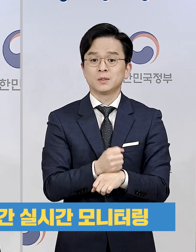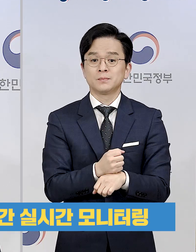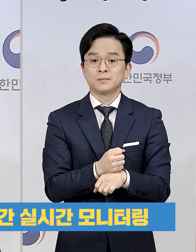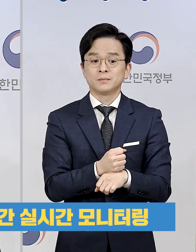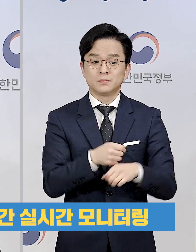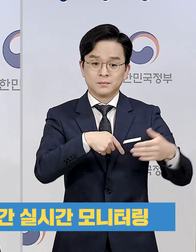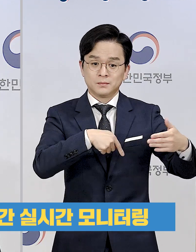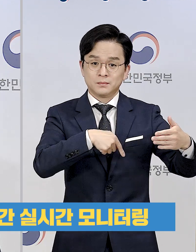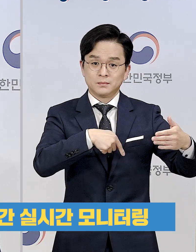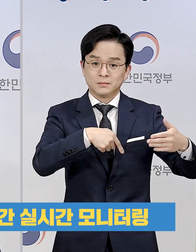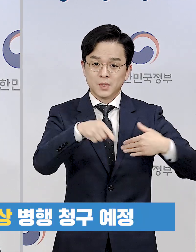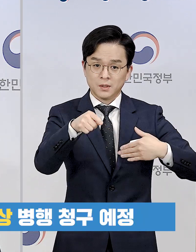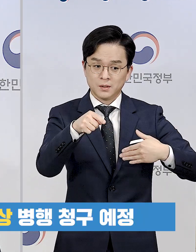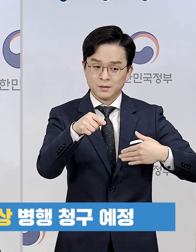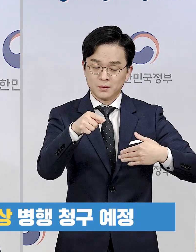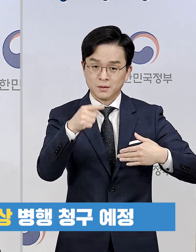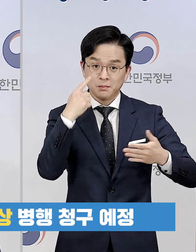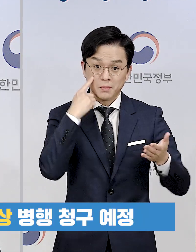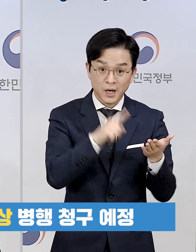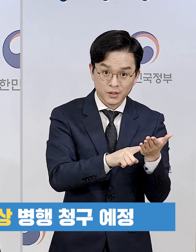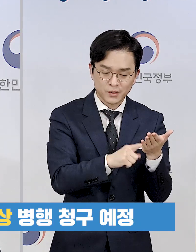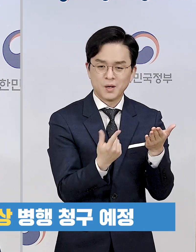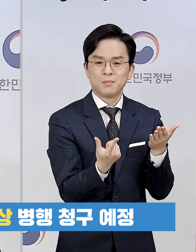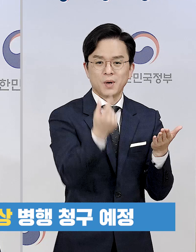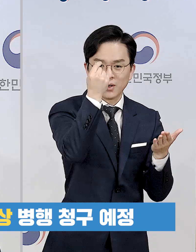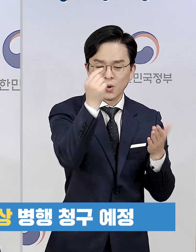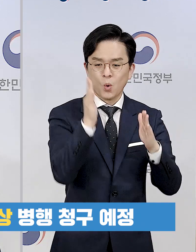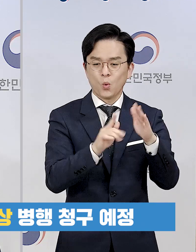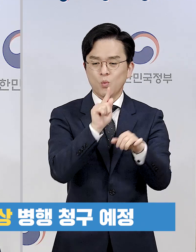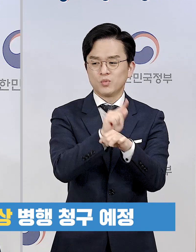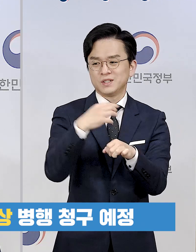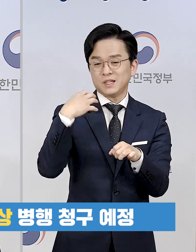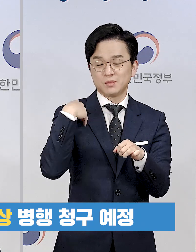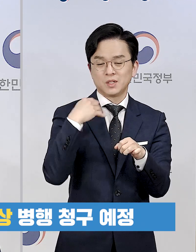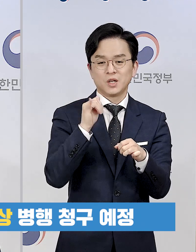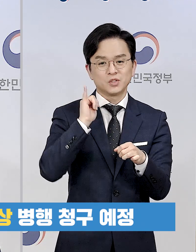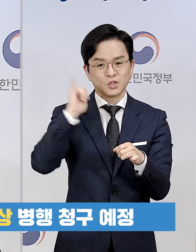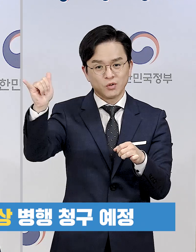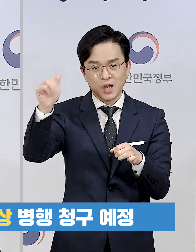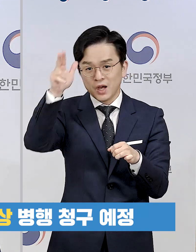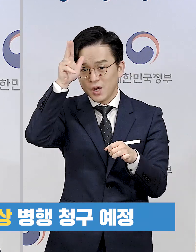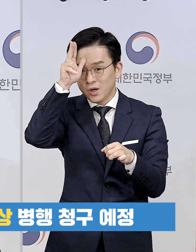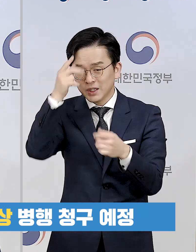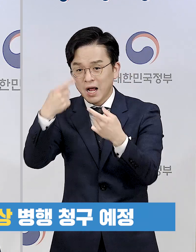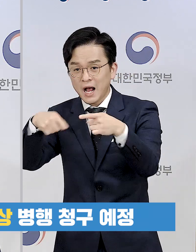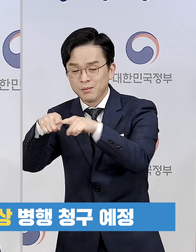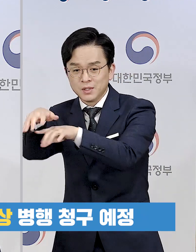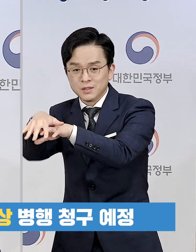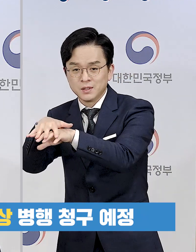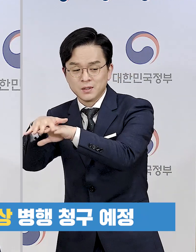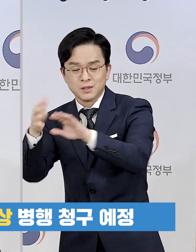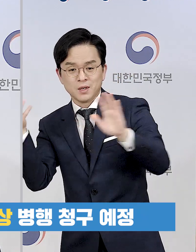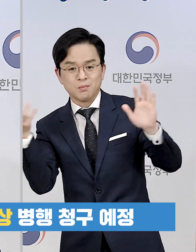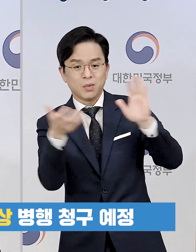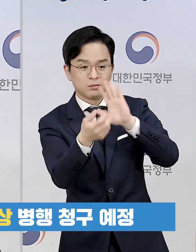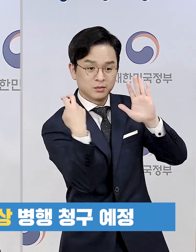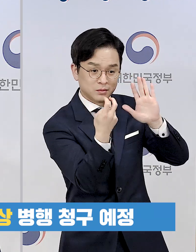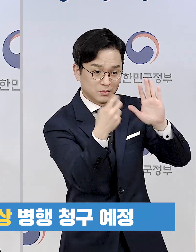실시간 모니터링합니다. 이탈 의심이 드는 경우 전담 공무원에게 즉시 연락하여 경찰과